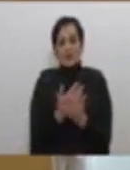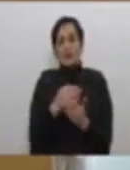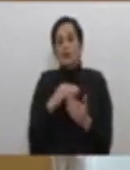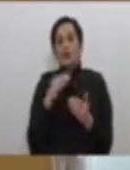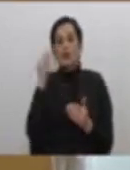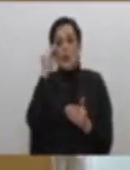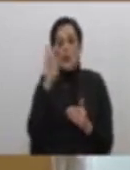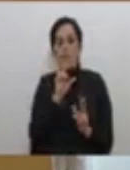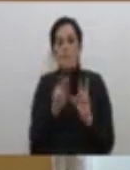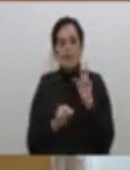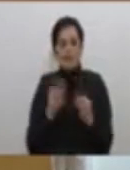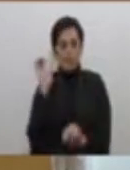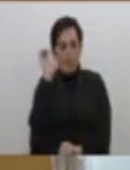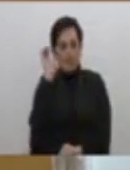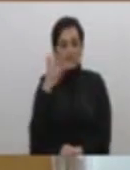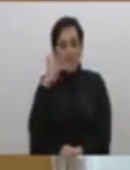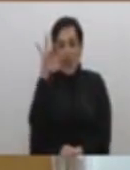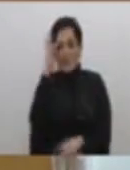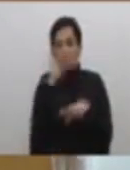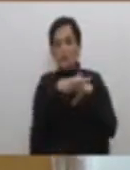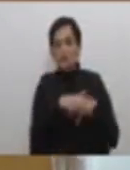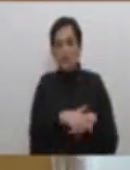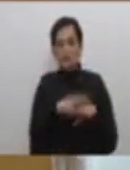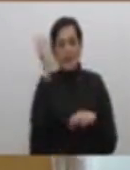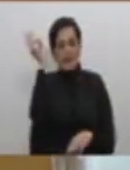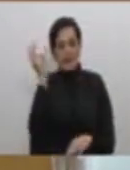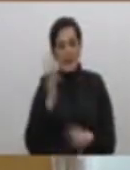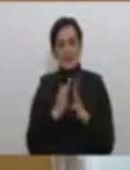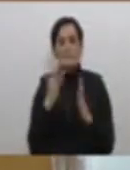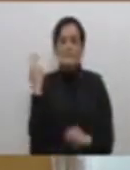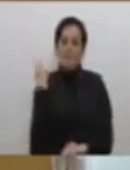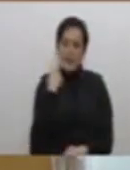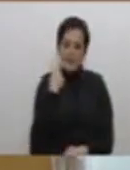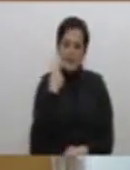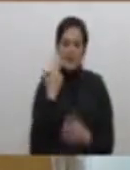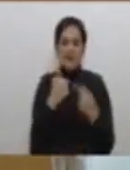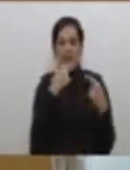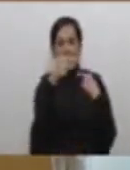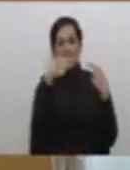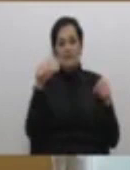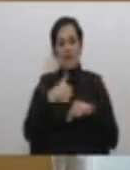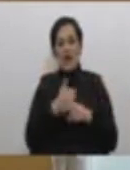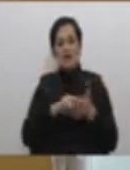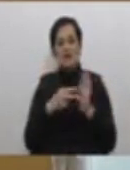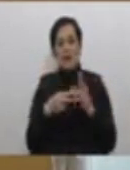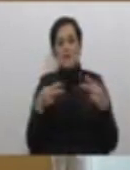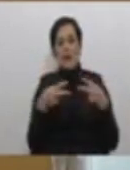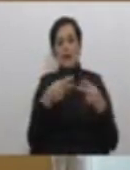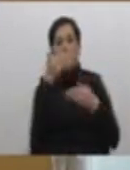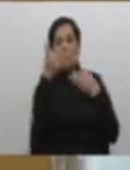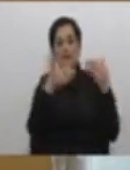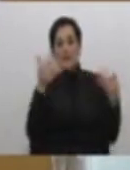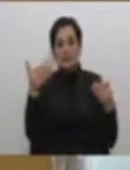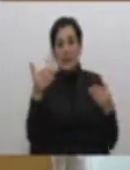განცხადებები მოვისმინეთ ამერიკის შეერთებული შტატების, გერმანიის, დიდი ბრიტანეთის და სხვა სტრატეგიული პარტნიორების მხრიდან.